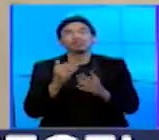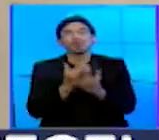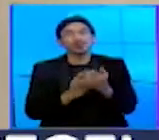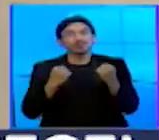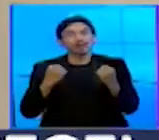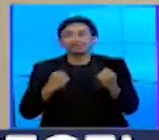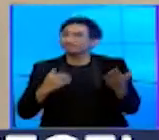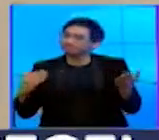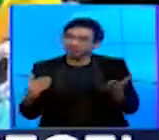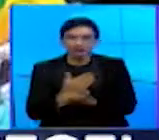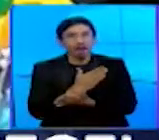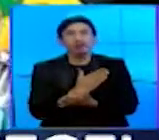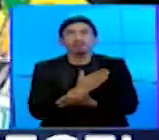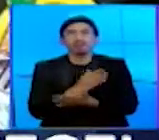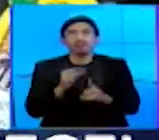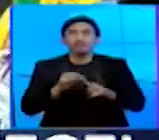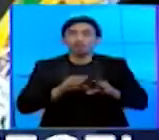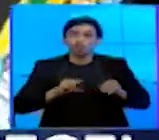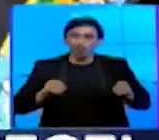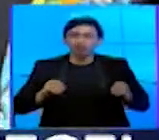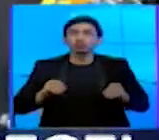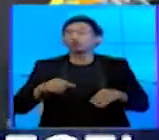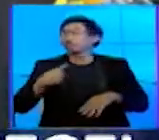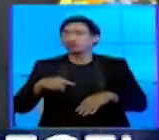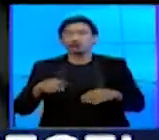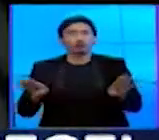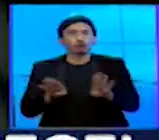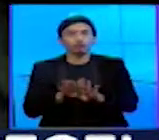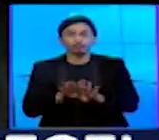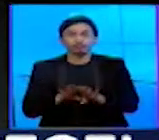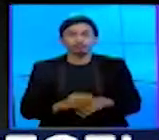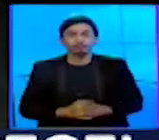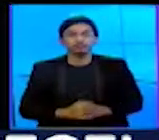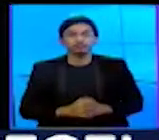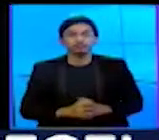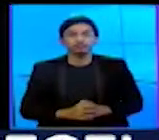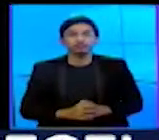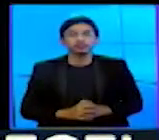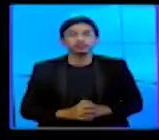petugas menyegel kafe. Kepada pengunjung yang kedapatan tidak mengenakan masker